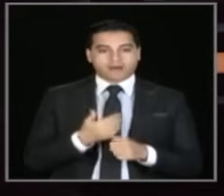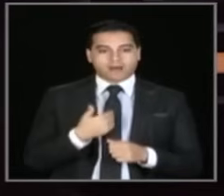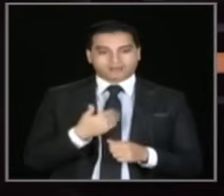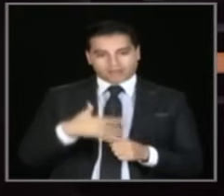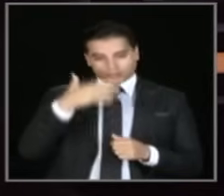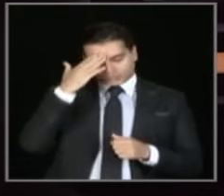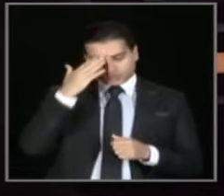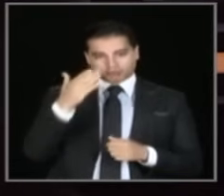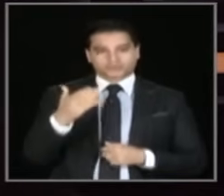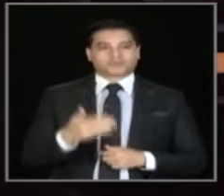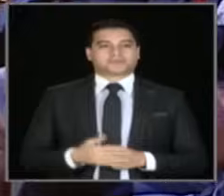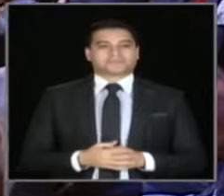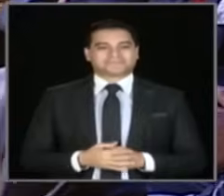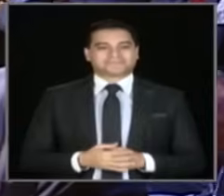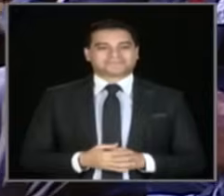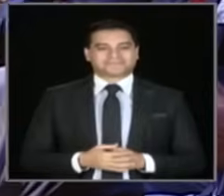حقيقة